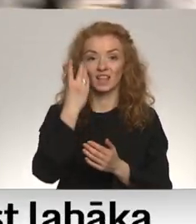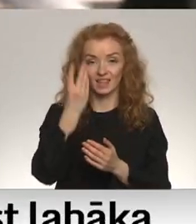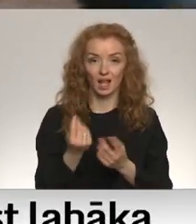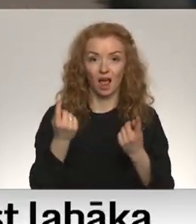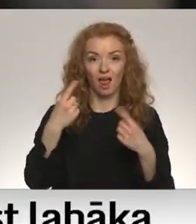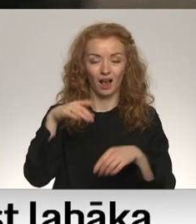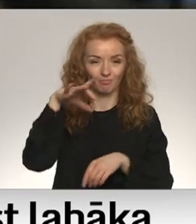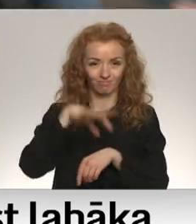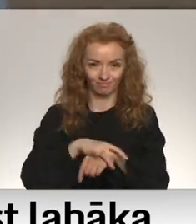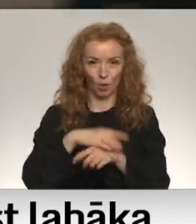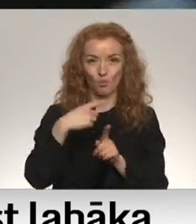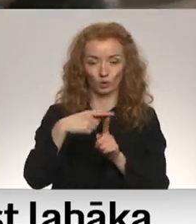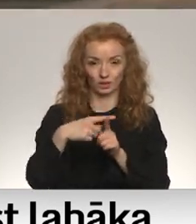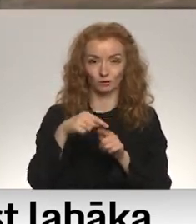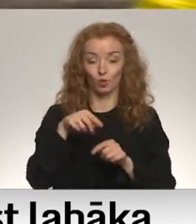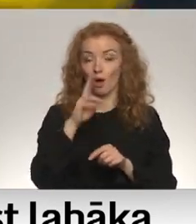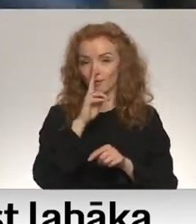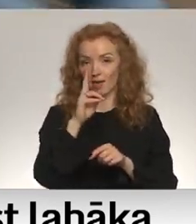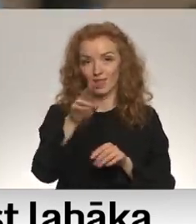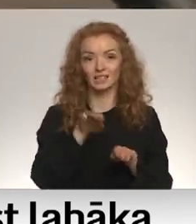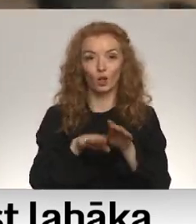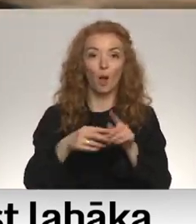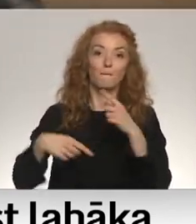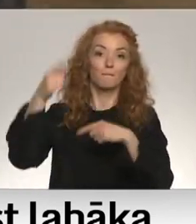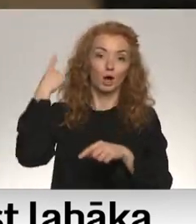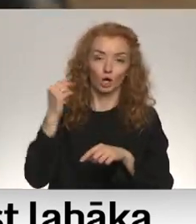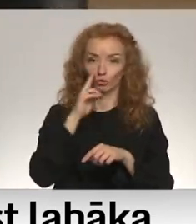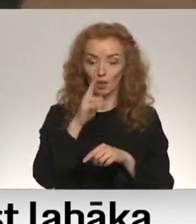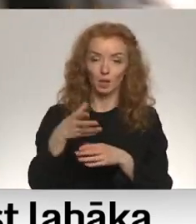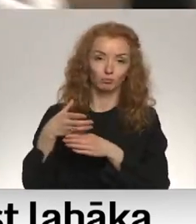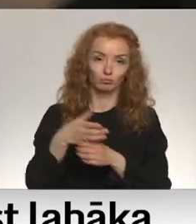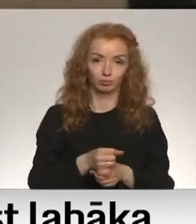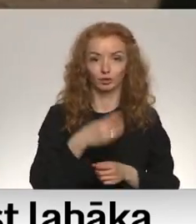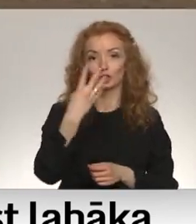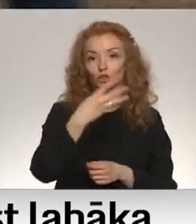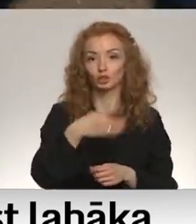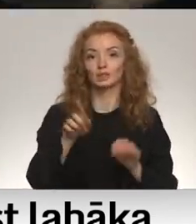pozitīvo gadījumu skaits šonedēļ, salīdzinot ar nedēļu iepriekš, sarucis par